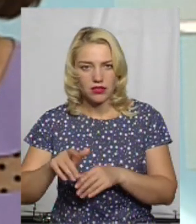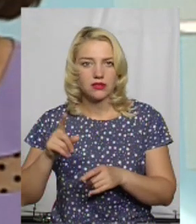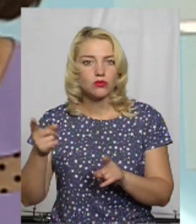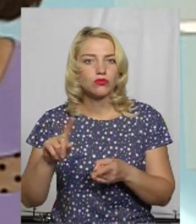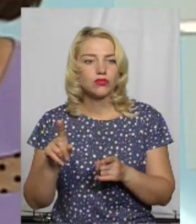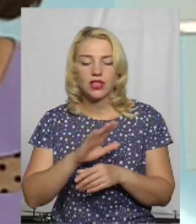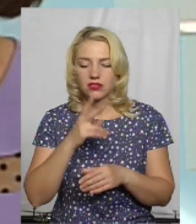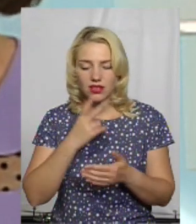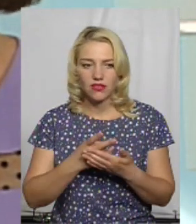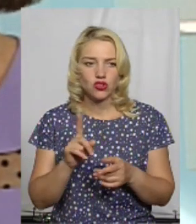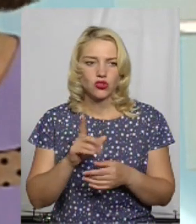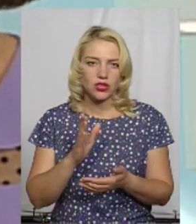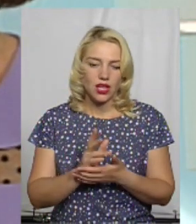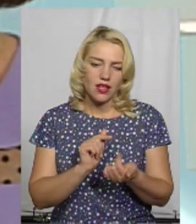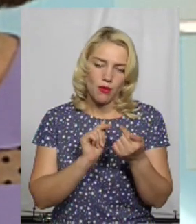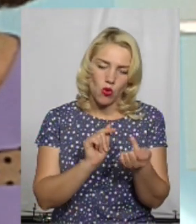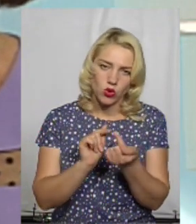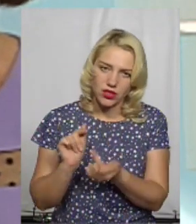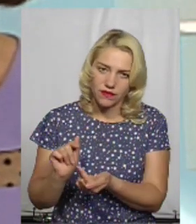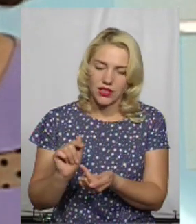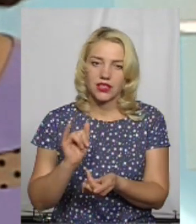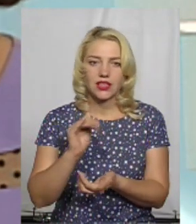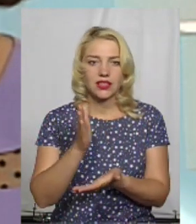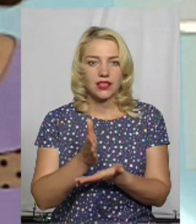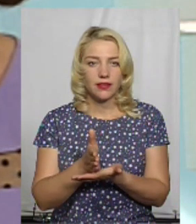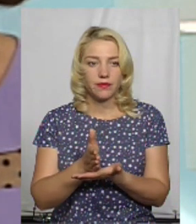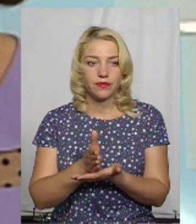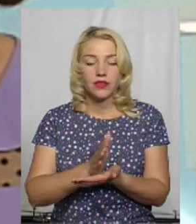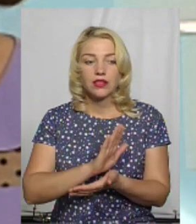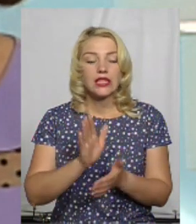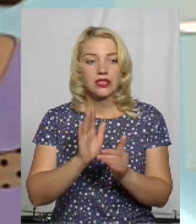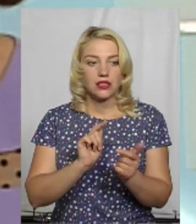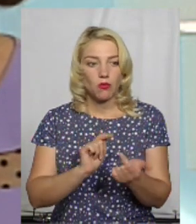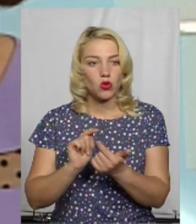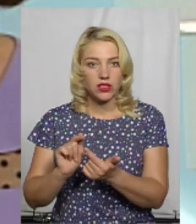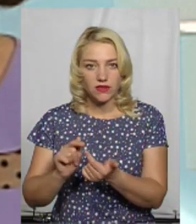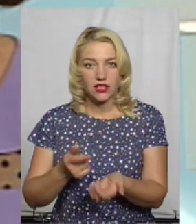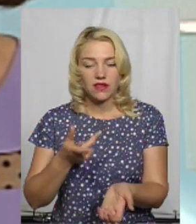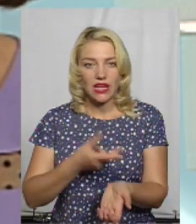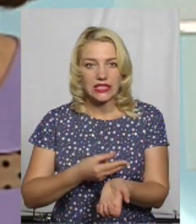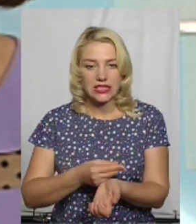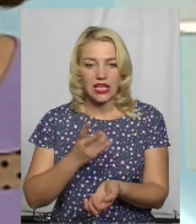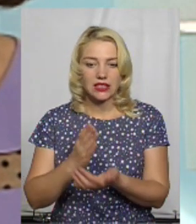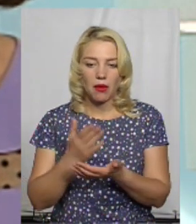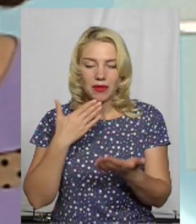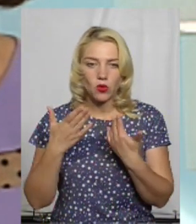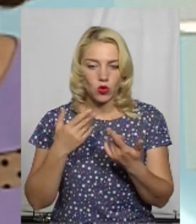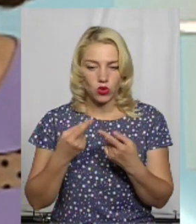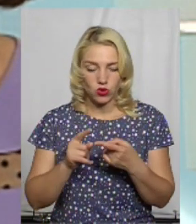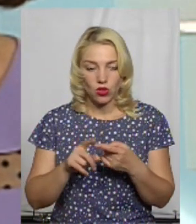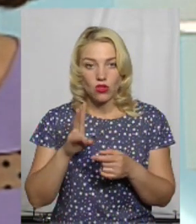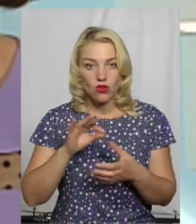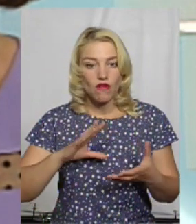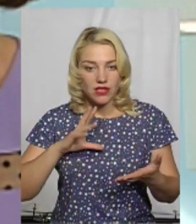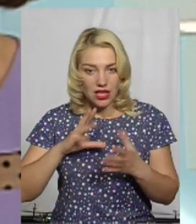що є і противники, є ну, не тільки противники вакцинації, противники підходу до цього,